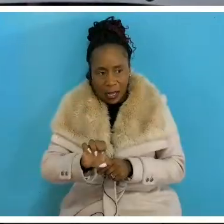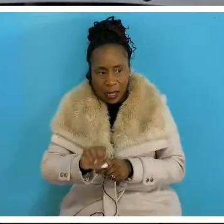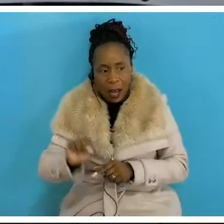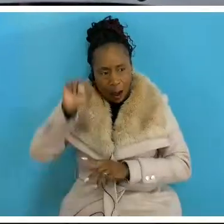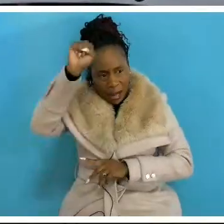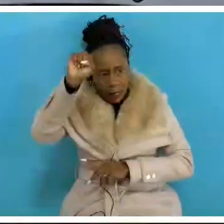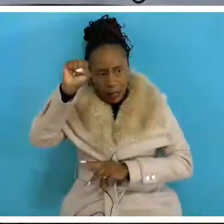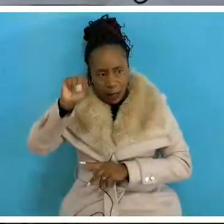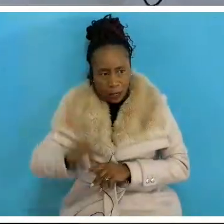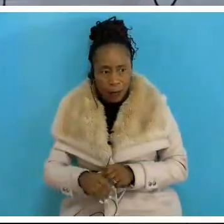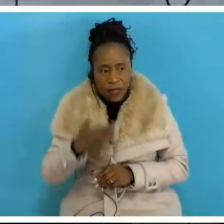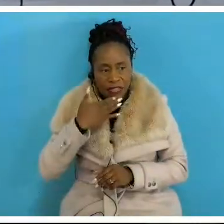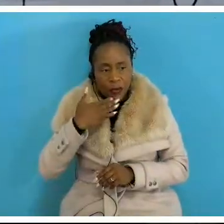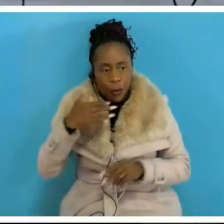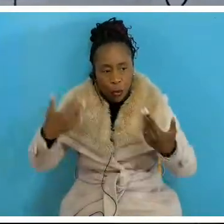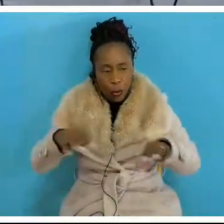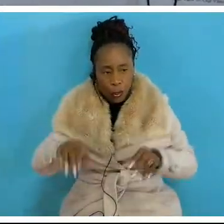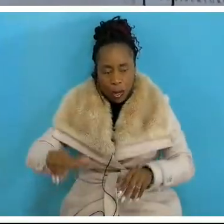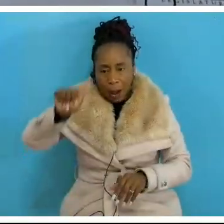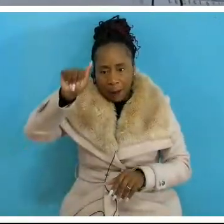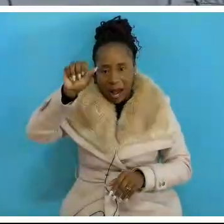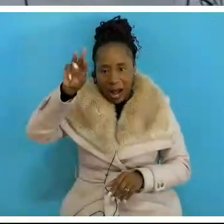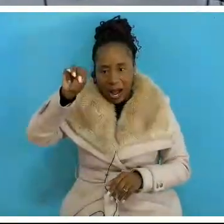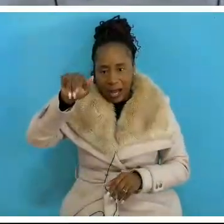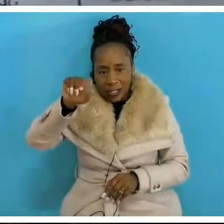you very much. Amase!